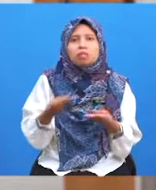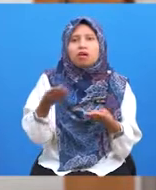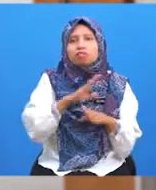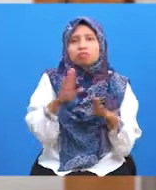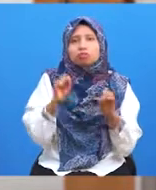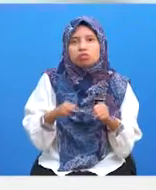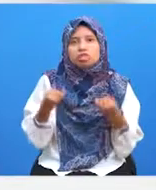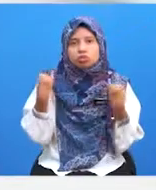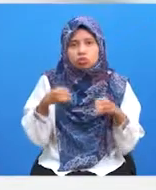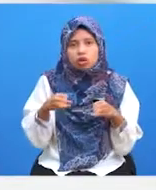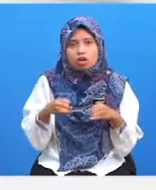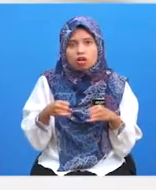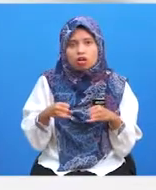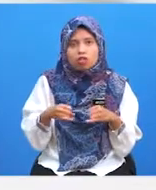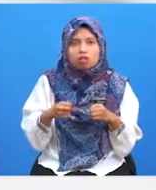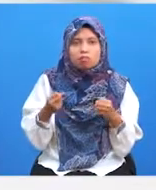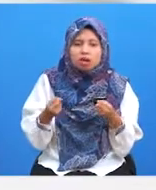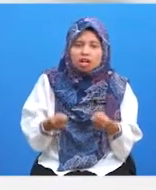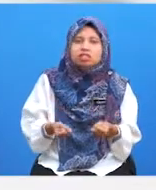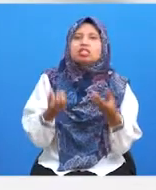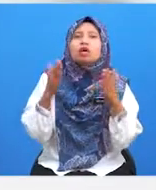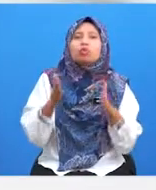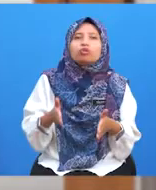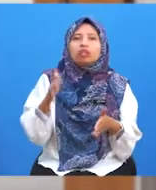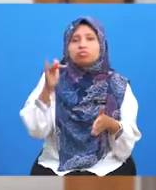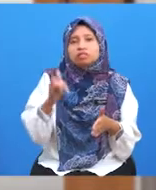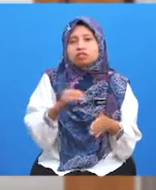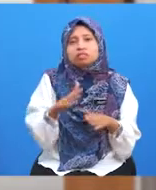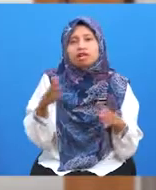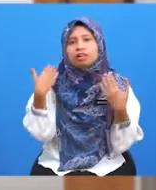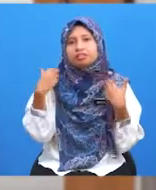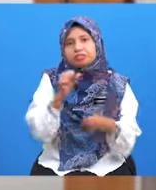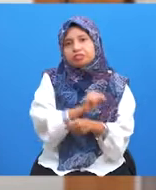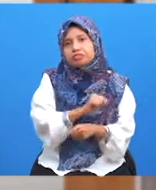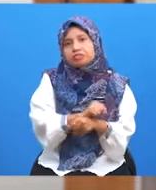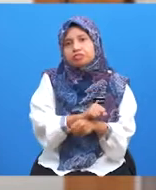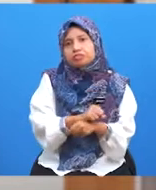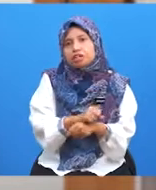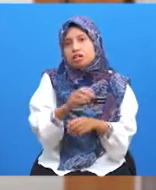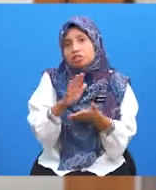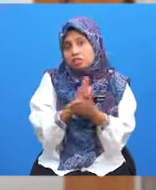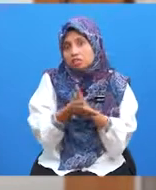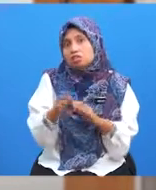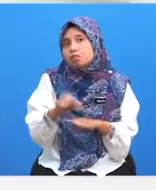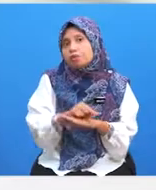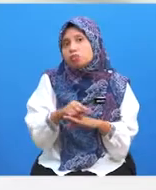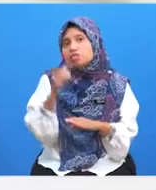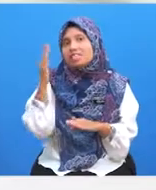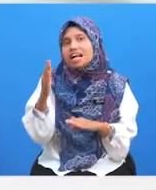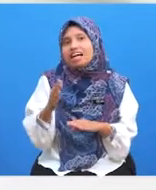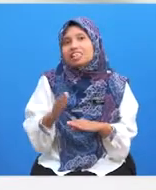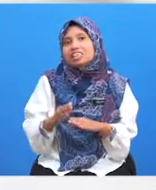perhimak Tan ramma yang menganggur akibatnya pada perkara tersebut jadi pengguna akan kehilangan